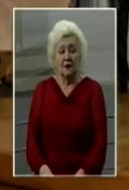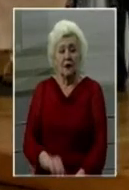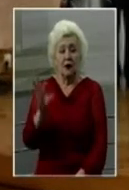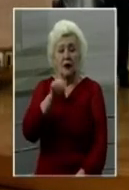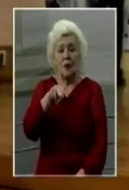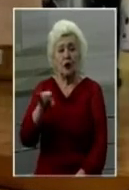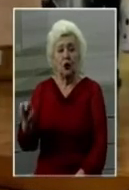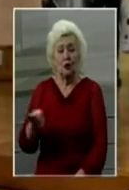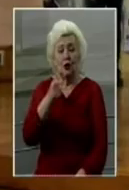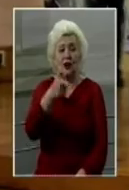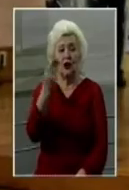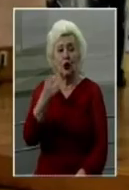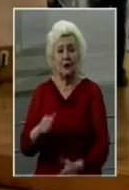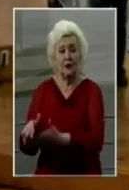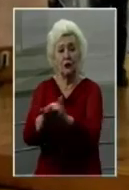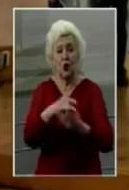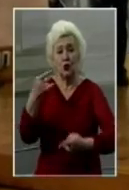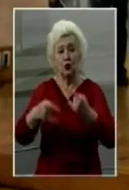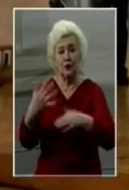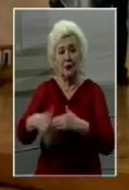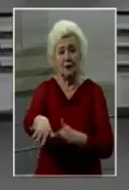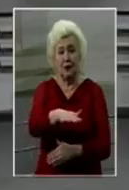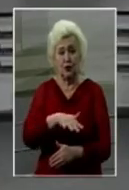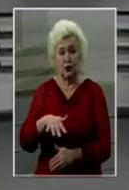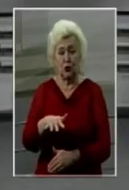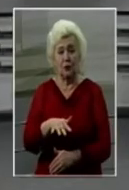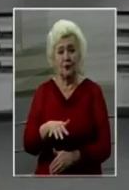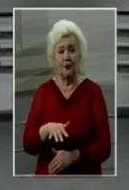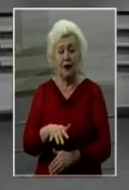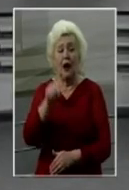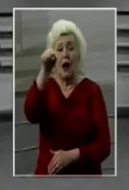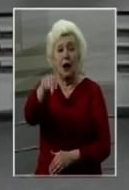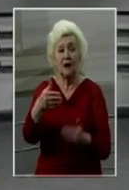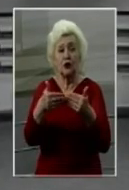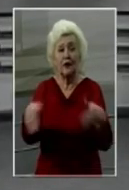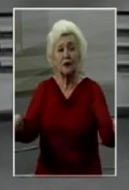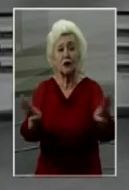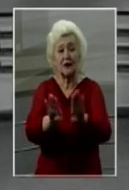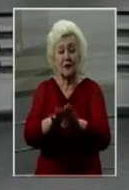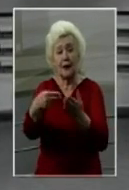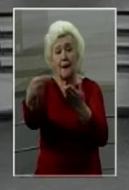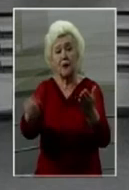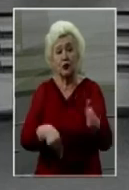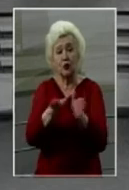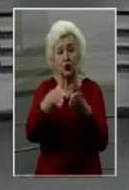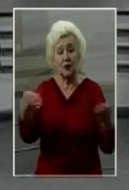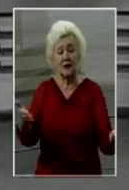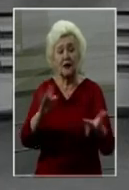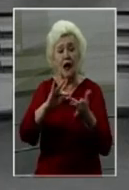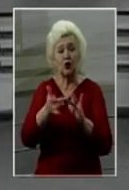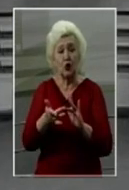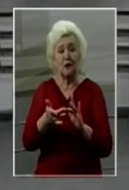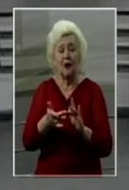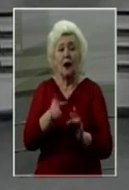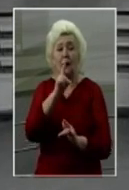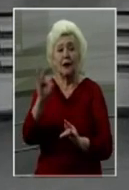Олена Протопопова, Григорій Шматко, Суспільне, Херсон. А на цьому наш вибір завершено. Підписуйтесь на наші сторінки у соцмережах